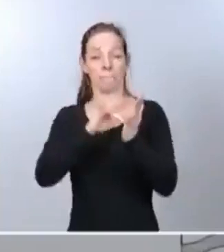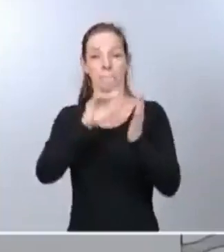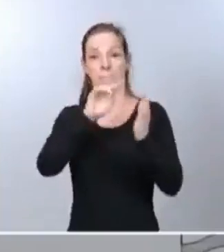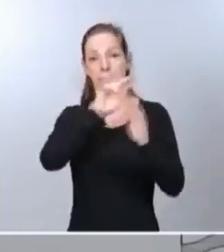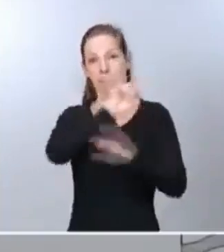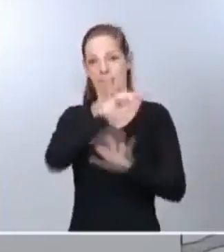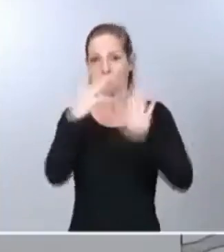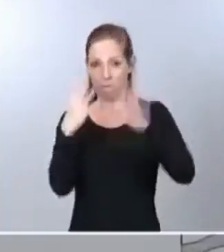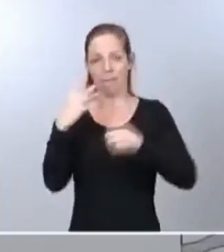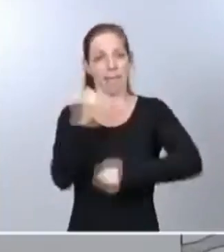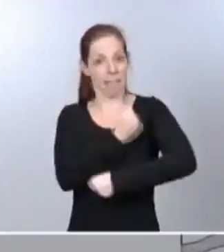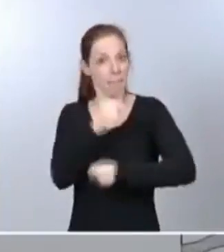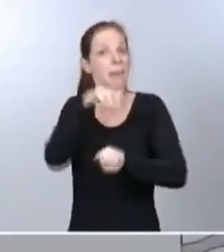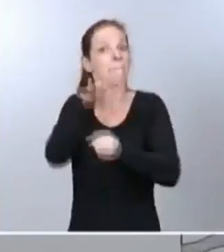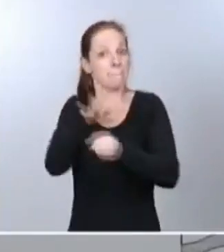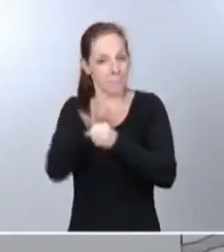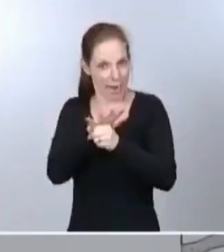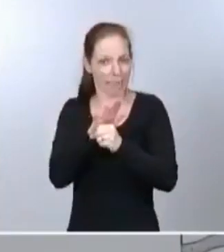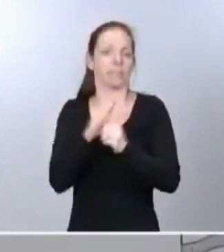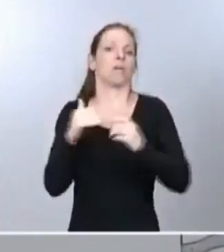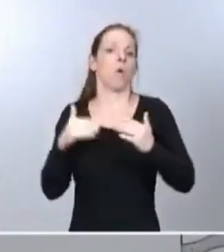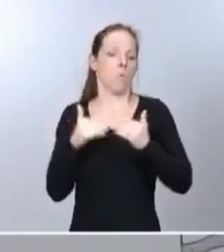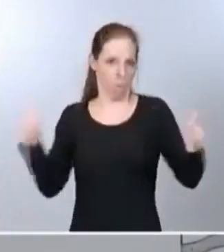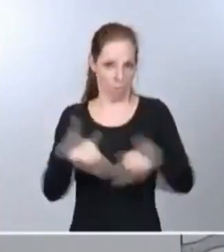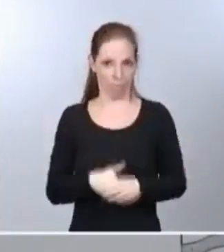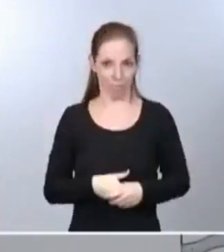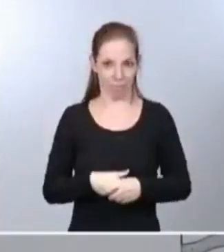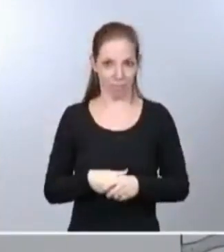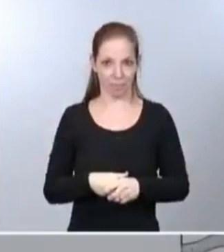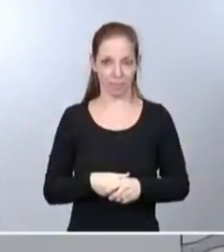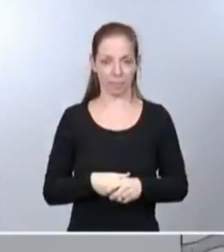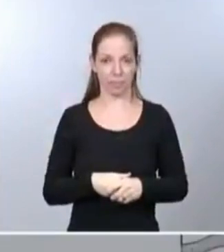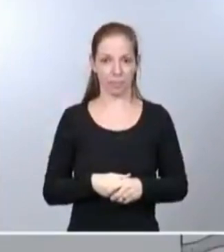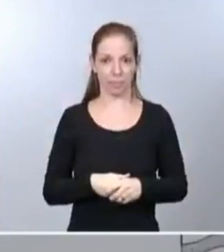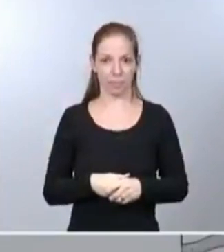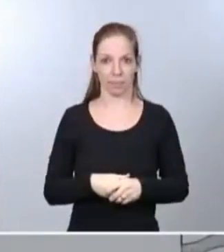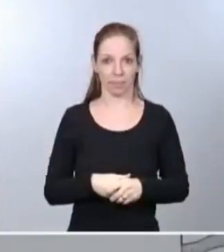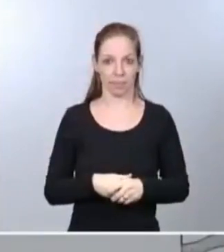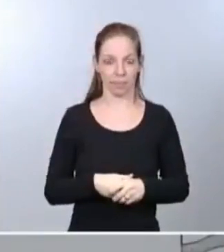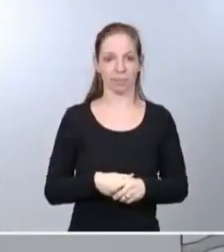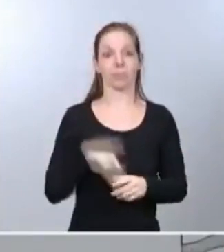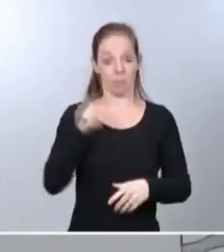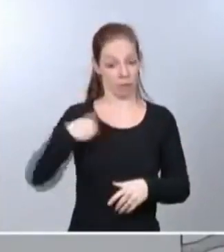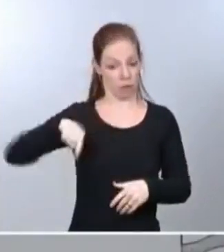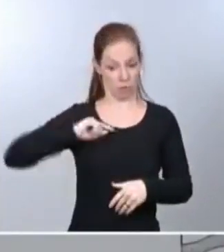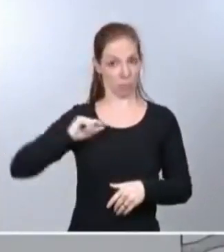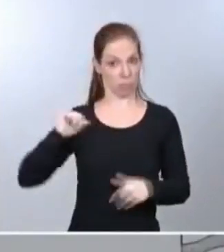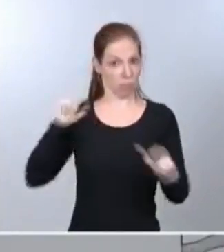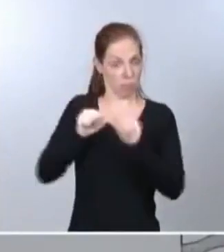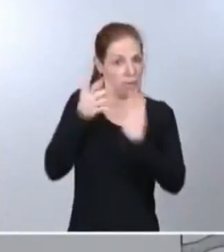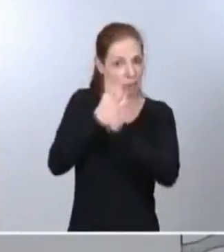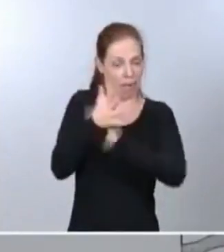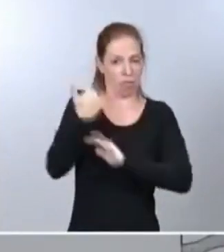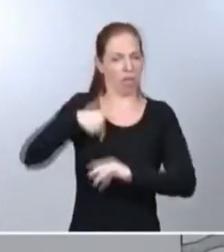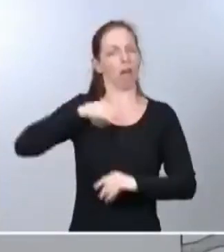En ese sentido, tamén hemos venido explicando reiteradamente que o nosso país está preparado, foi o primeiro país, junto con